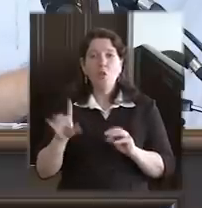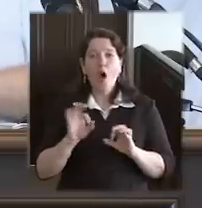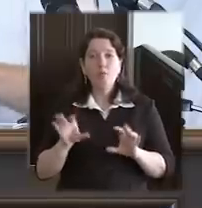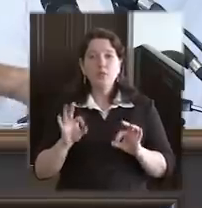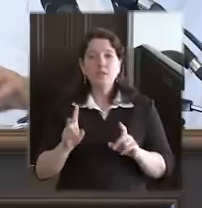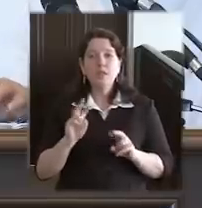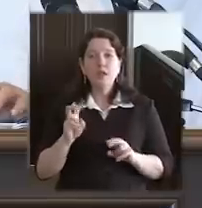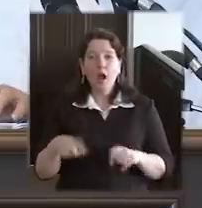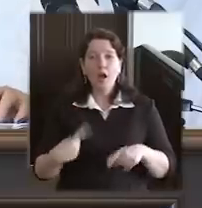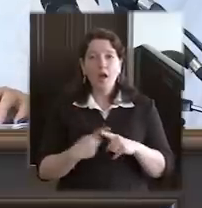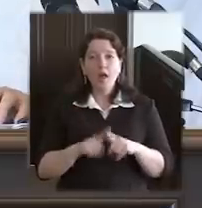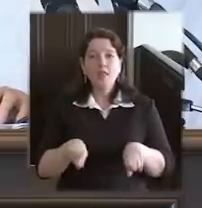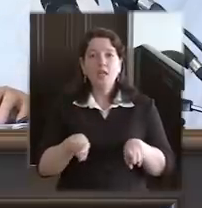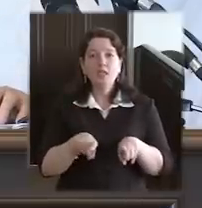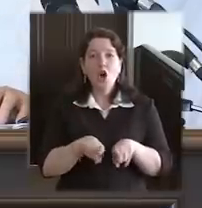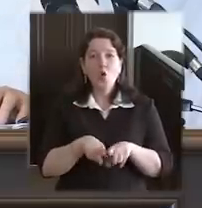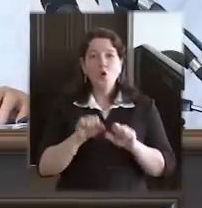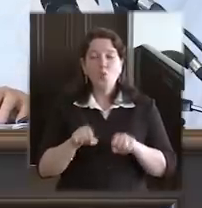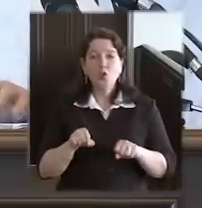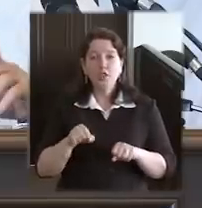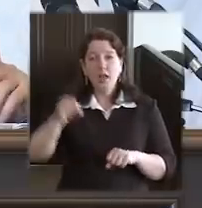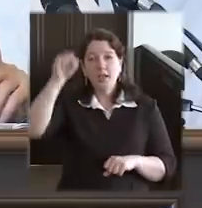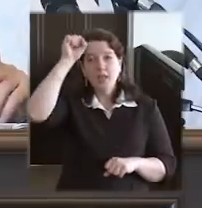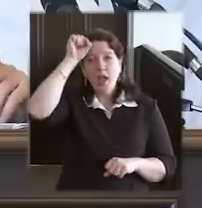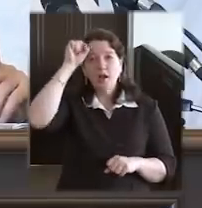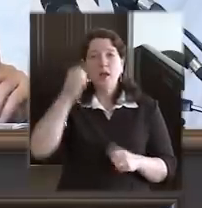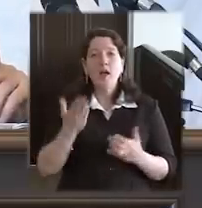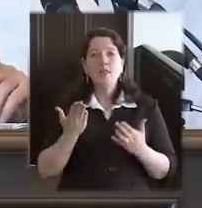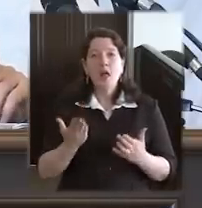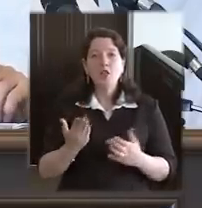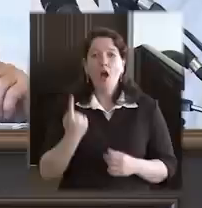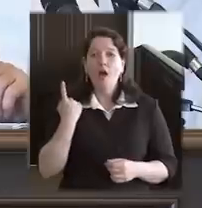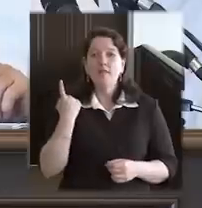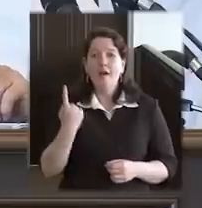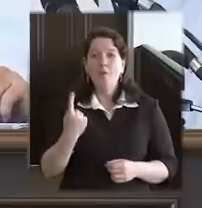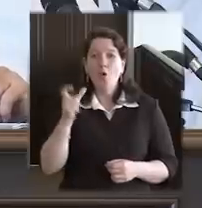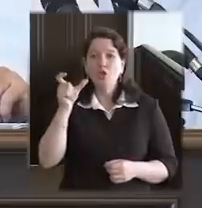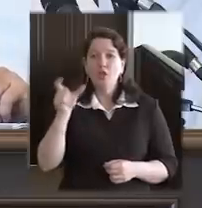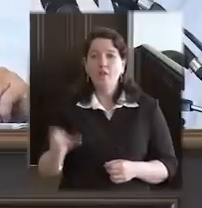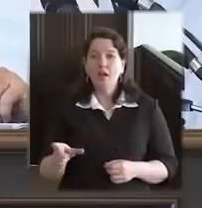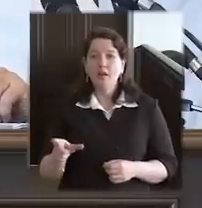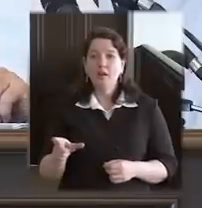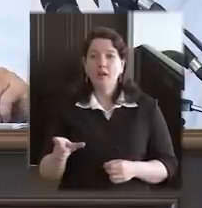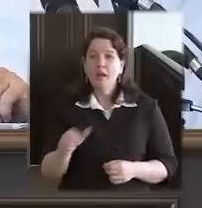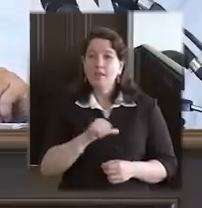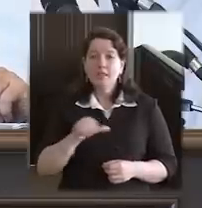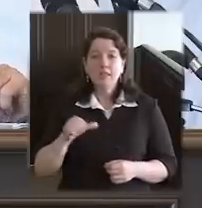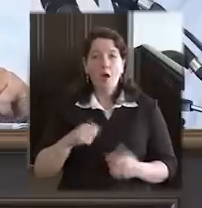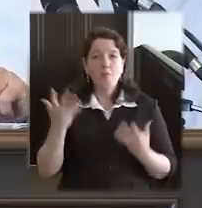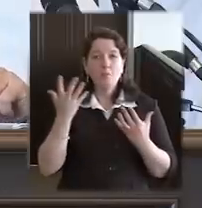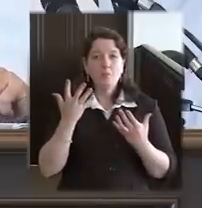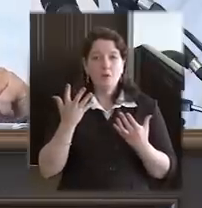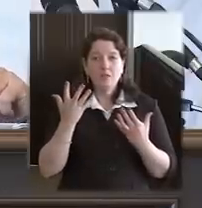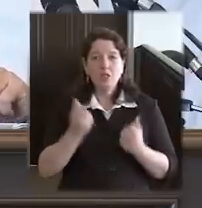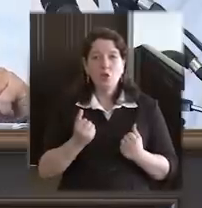объяснить, как это такое может грех даже одного лица